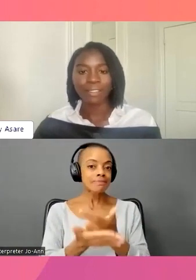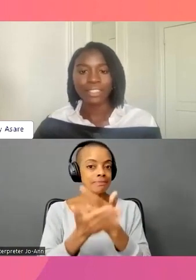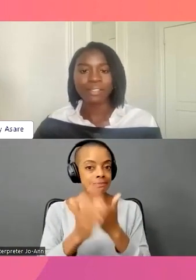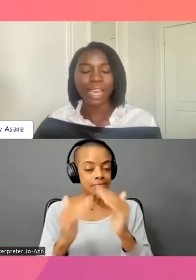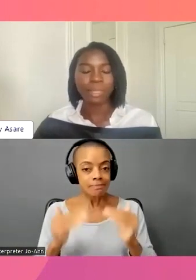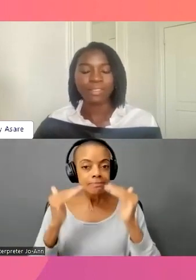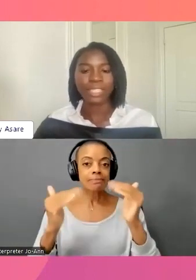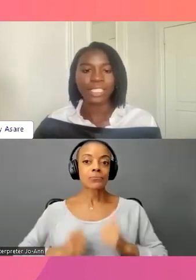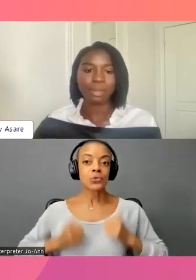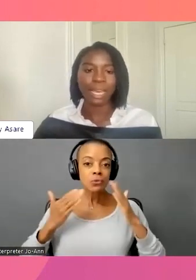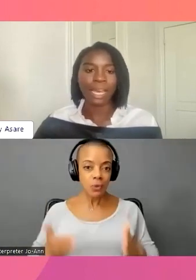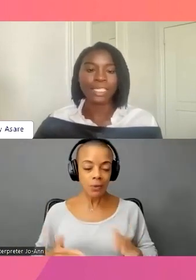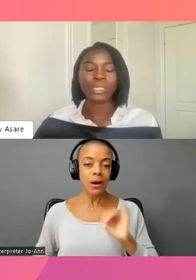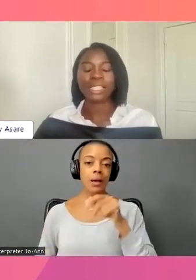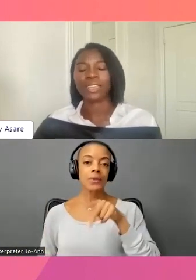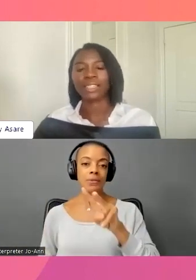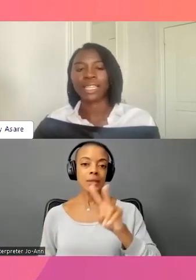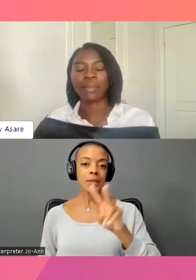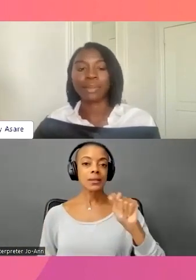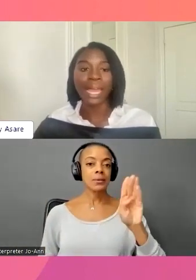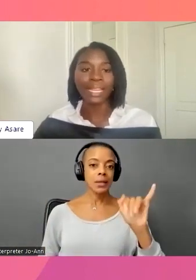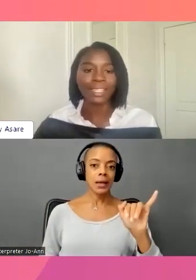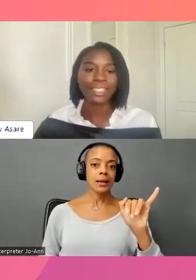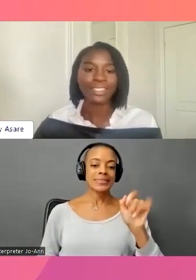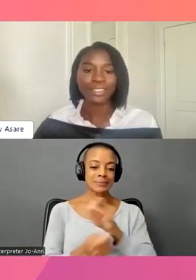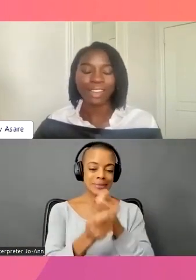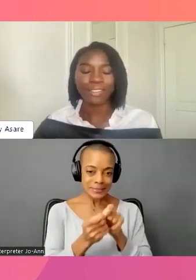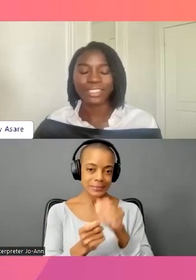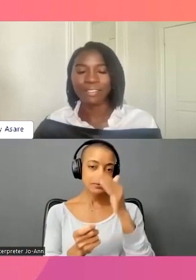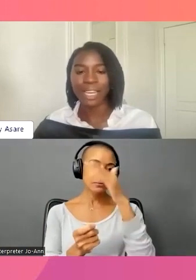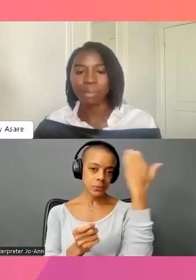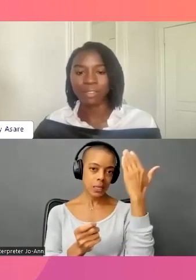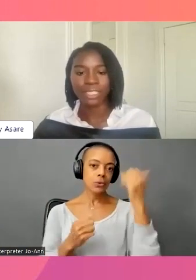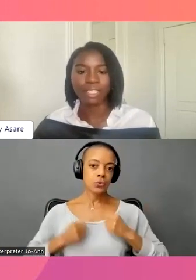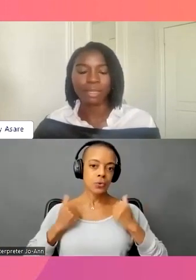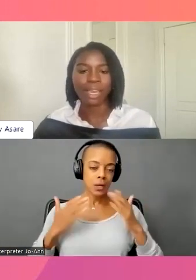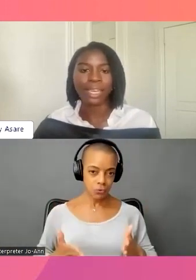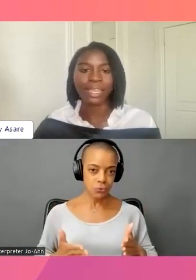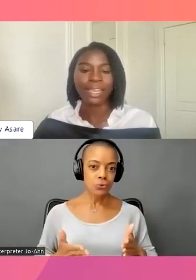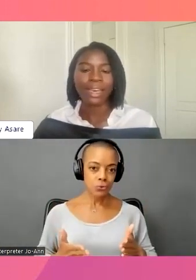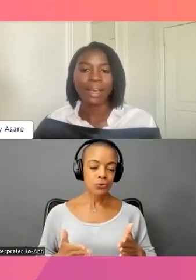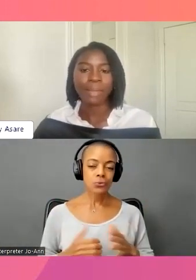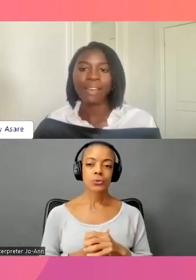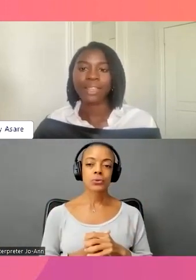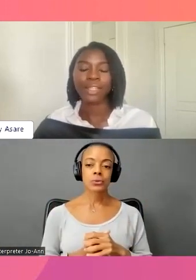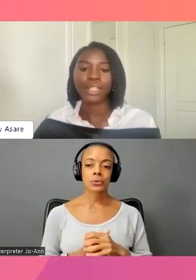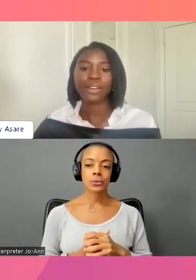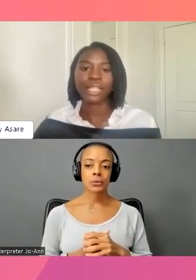appuyer, réadapter les survivantes de TCVC.